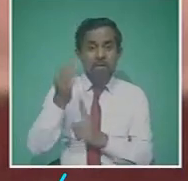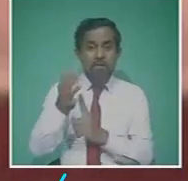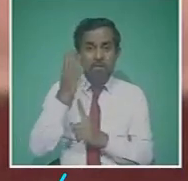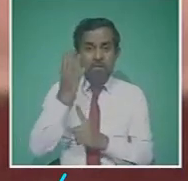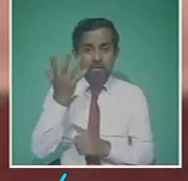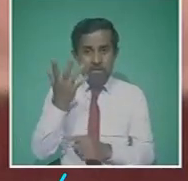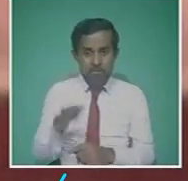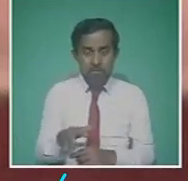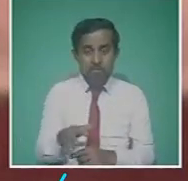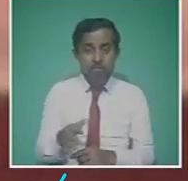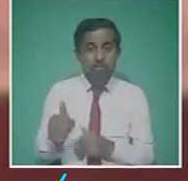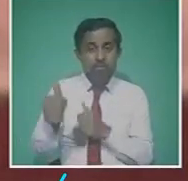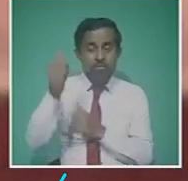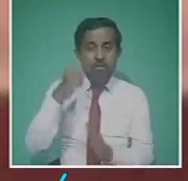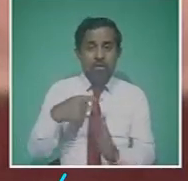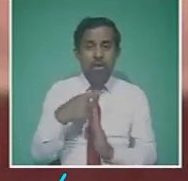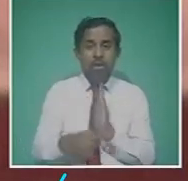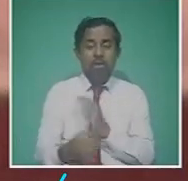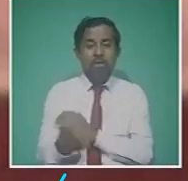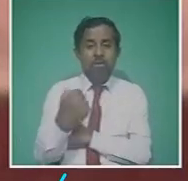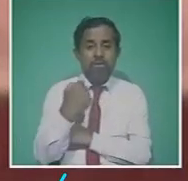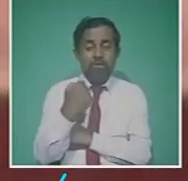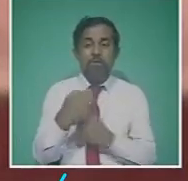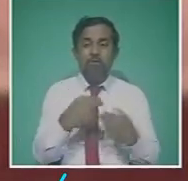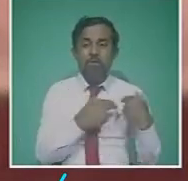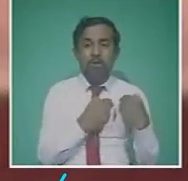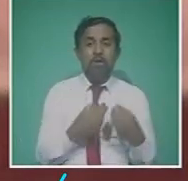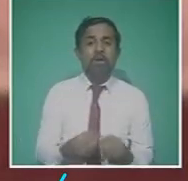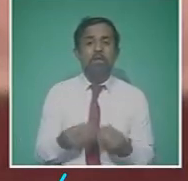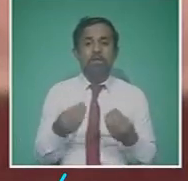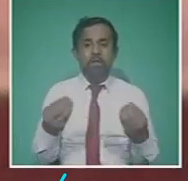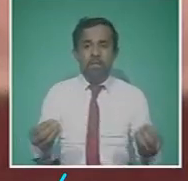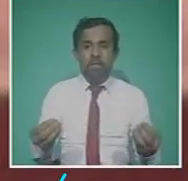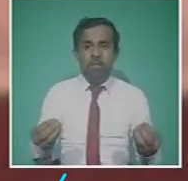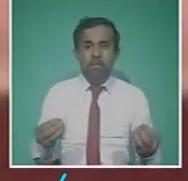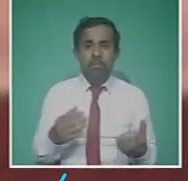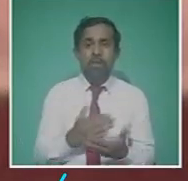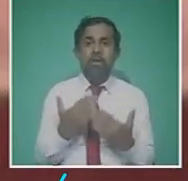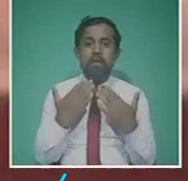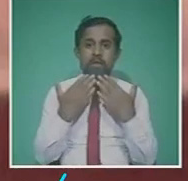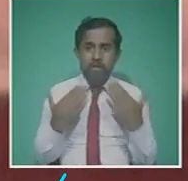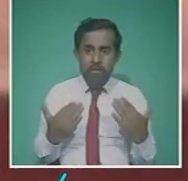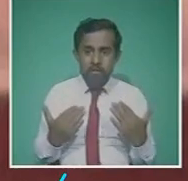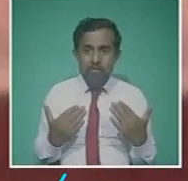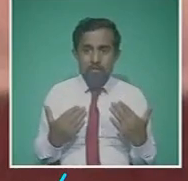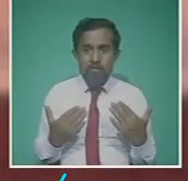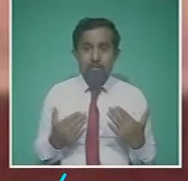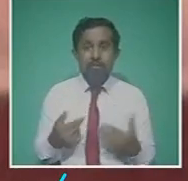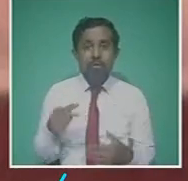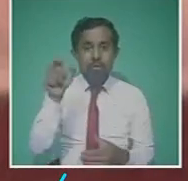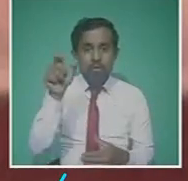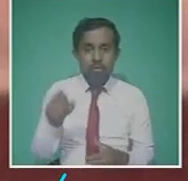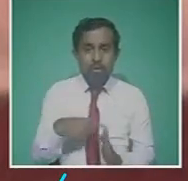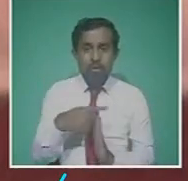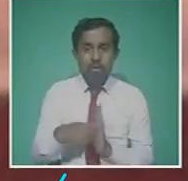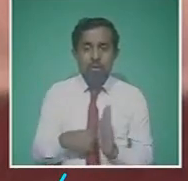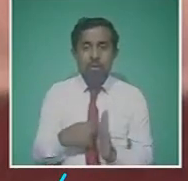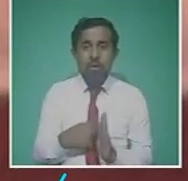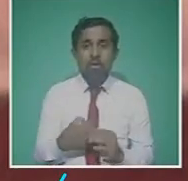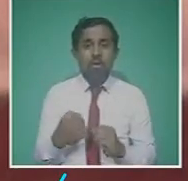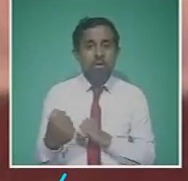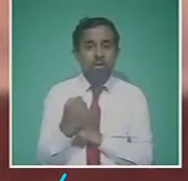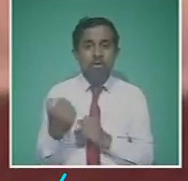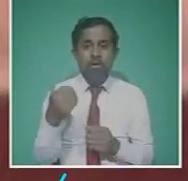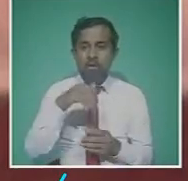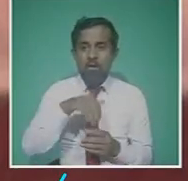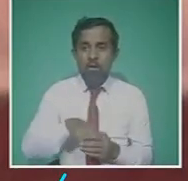කරලා එදා මේ රටේ බලය රටේ වගකීම බාර දෙන්න අපි ස්තුතිවන්ත වෙනවා ඒකට එතුමා මේ රටේ බලයට